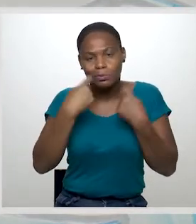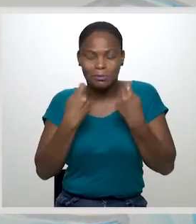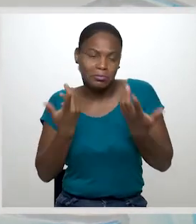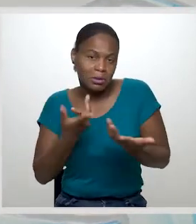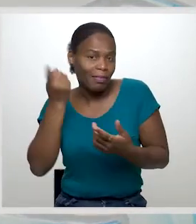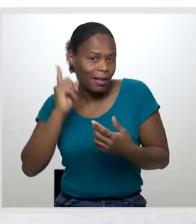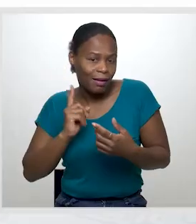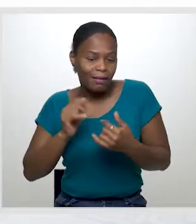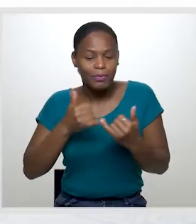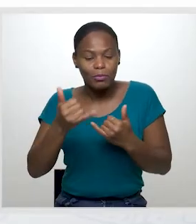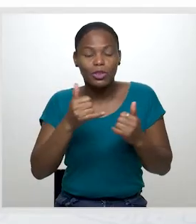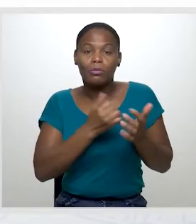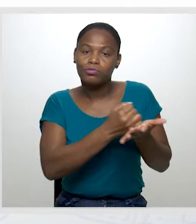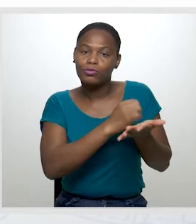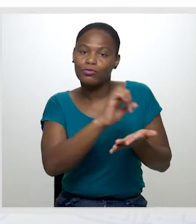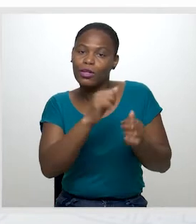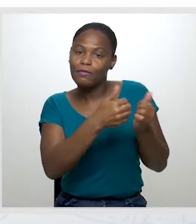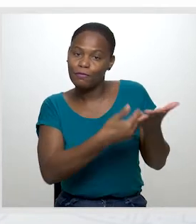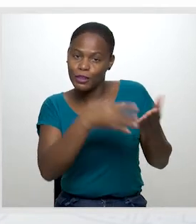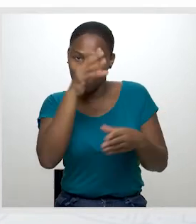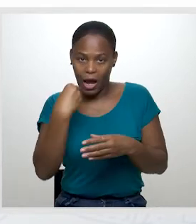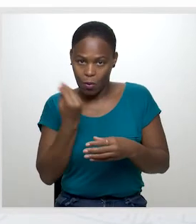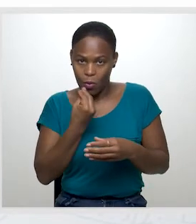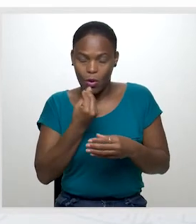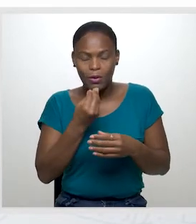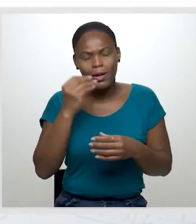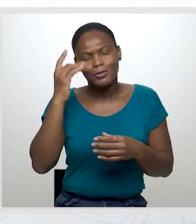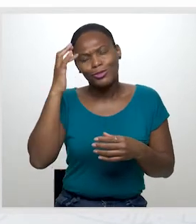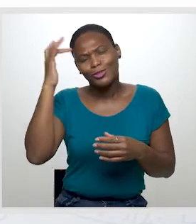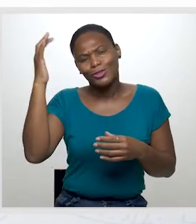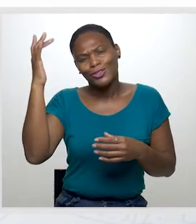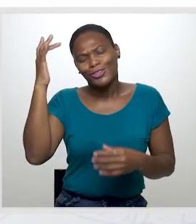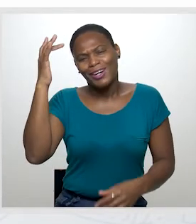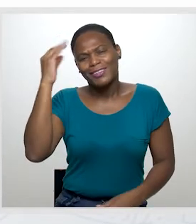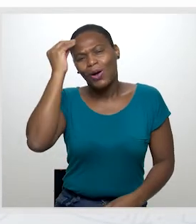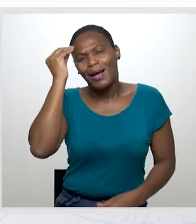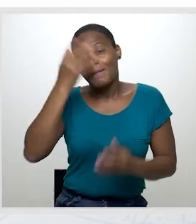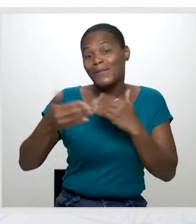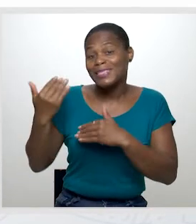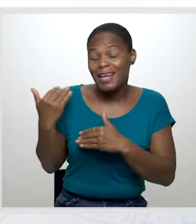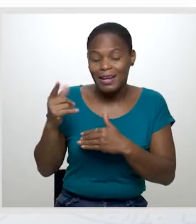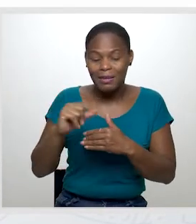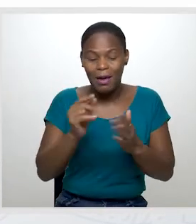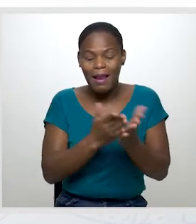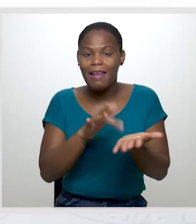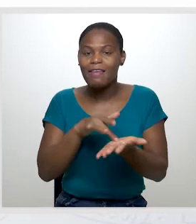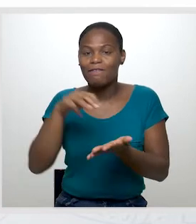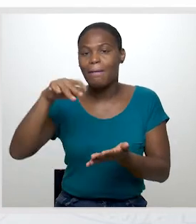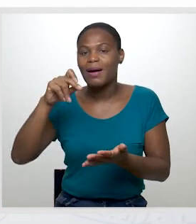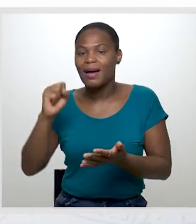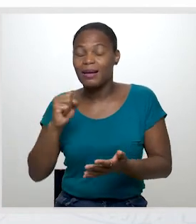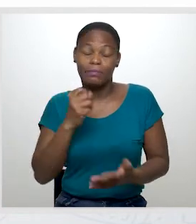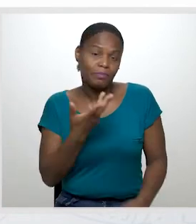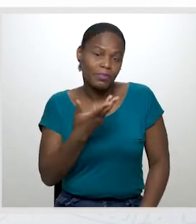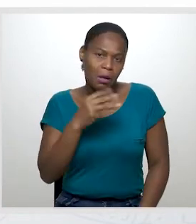aurez comme support votre fiche apprenant études nostalgiques du passé, votre livre Le Mac aux pages 36